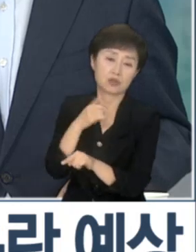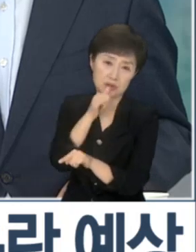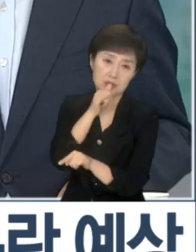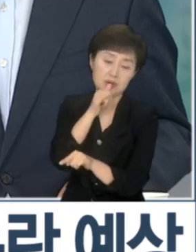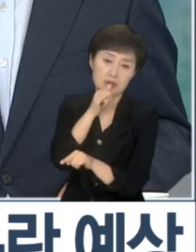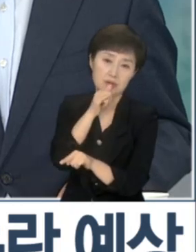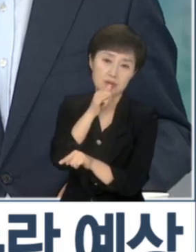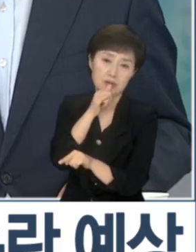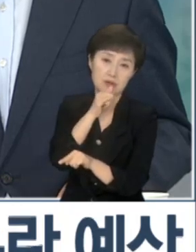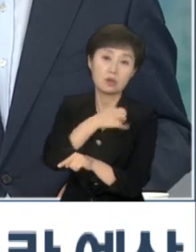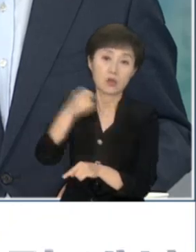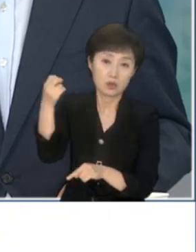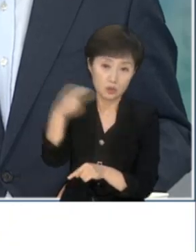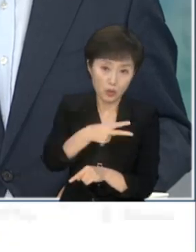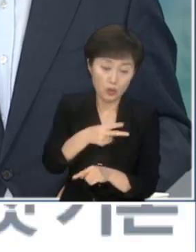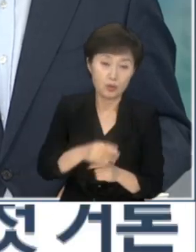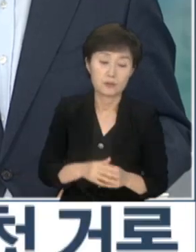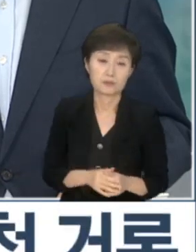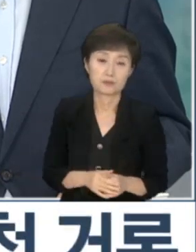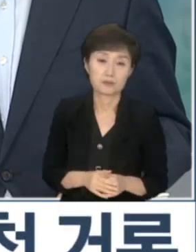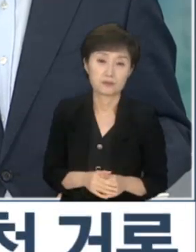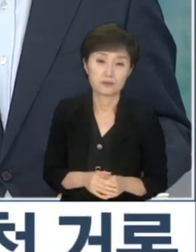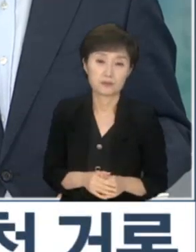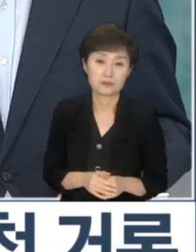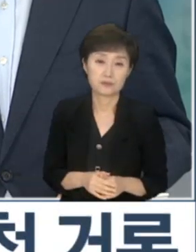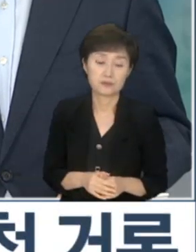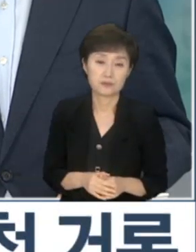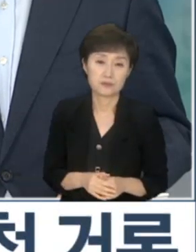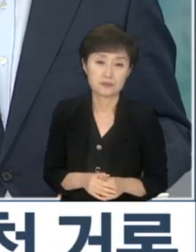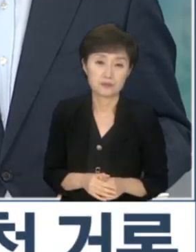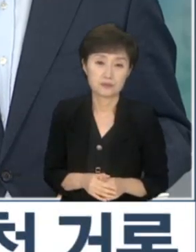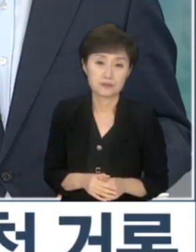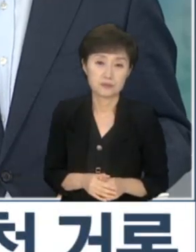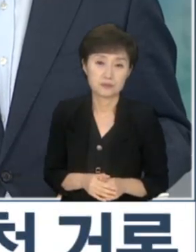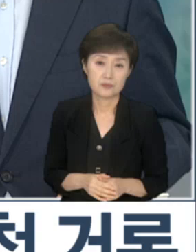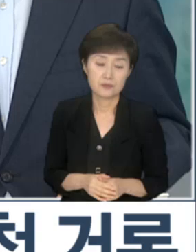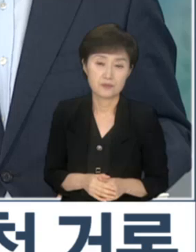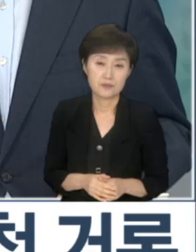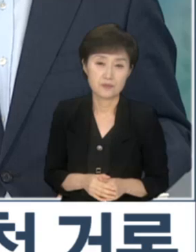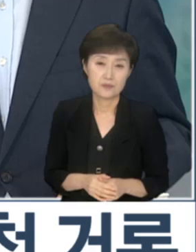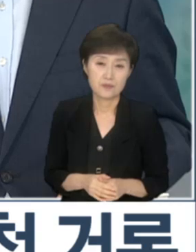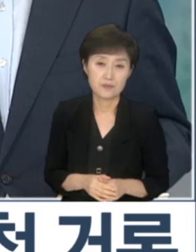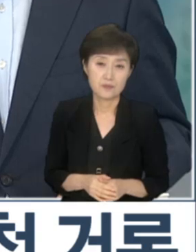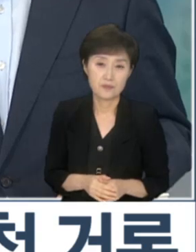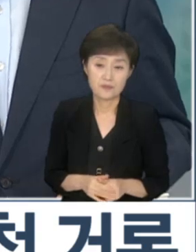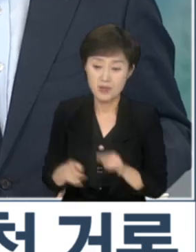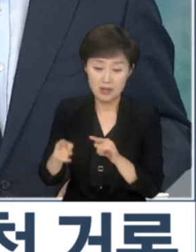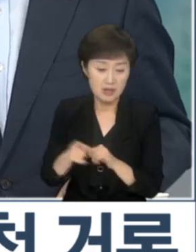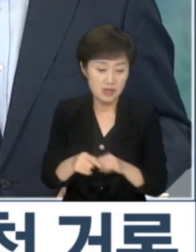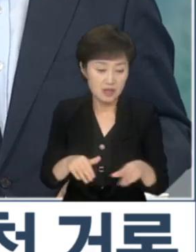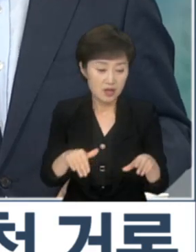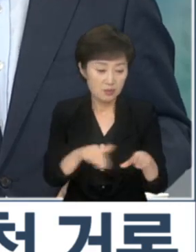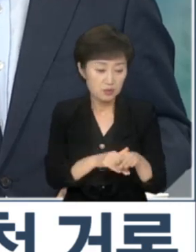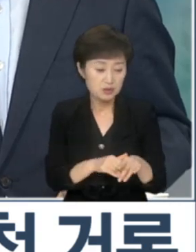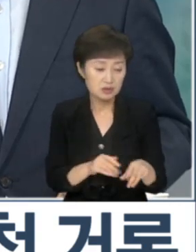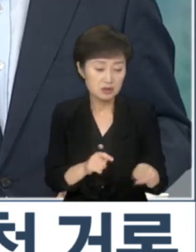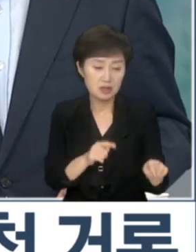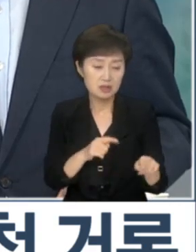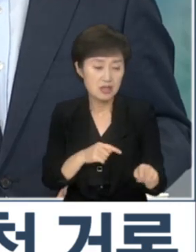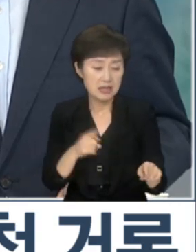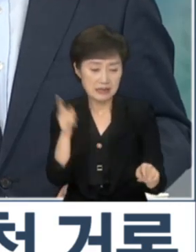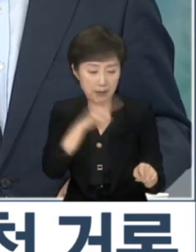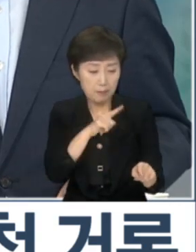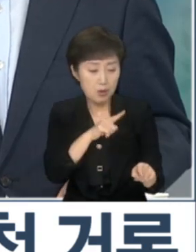공공연이 했고 그리고 그런 그 악마의 원조는 노무현이다 이런